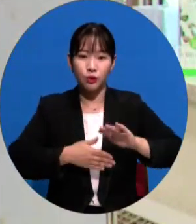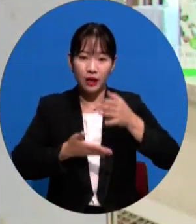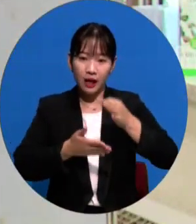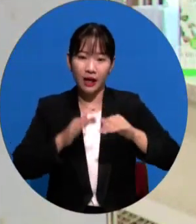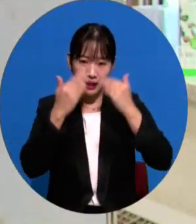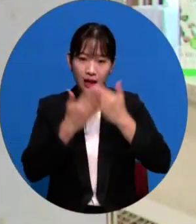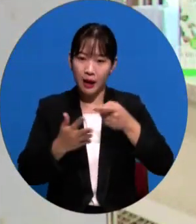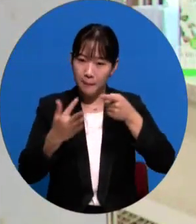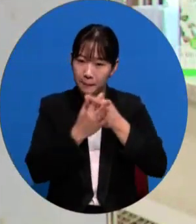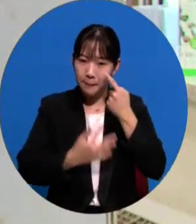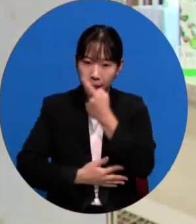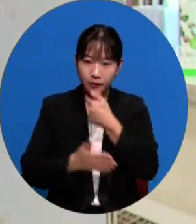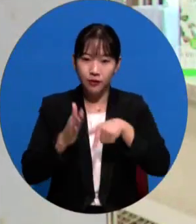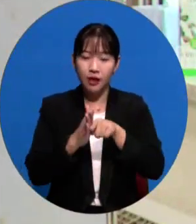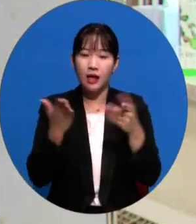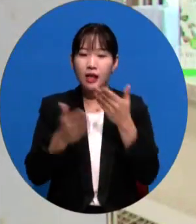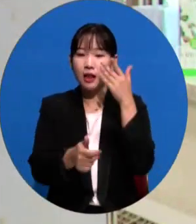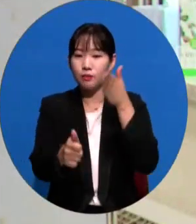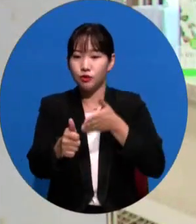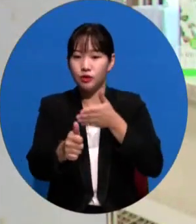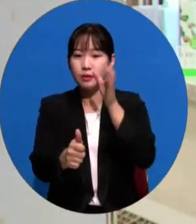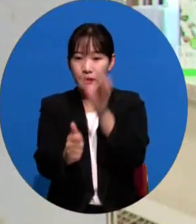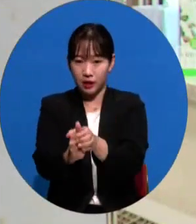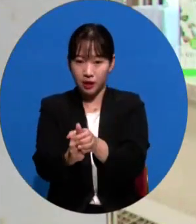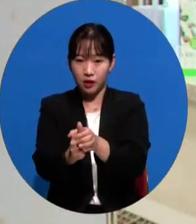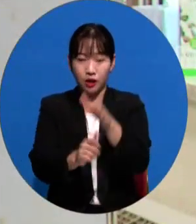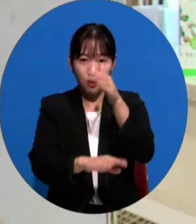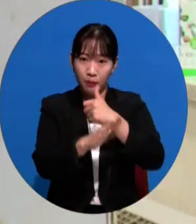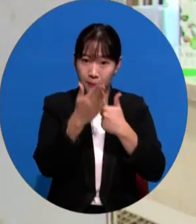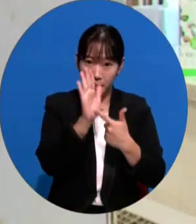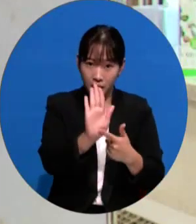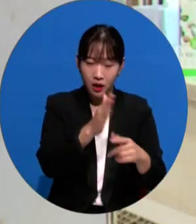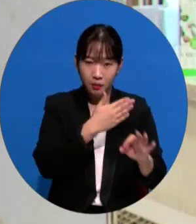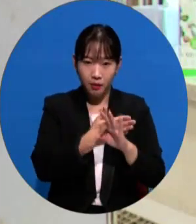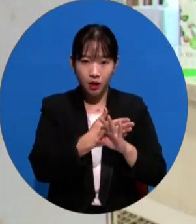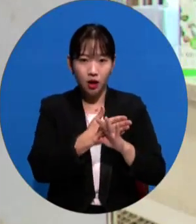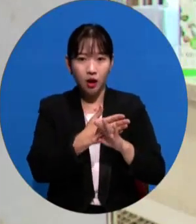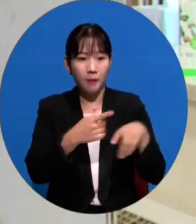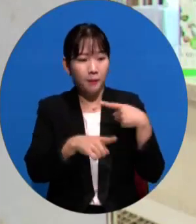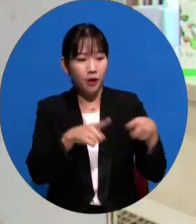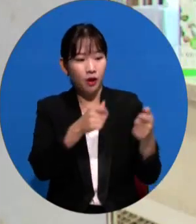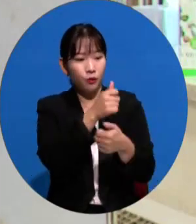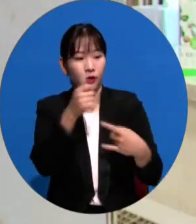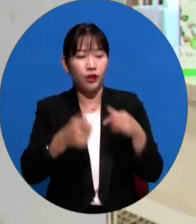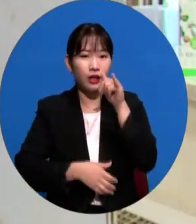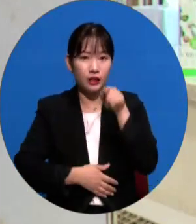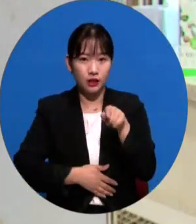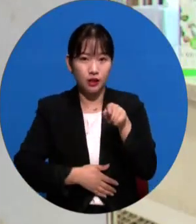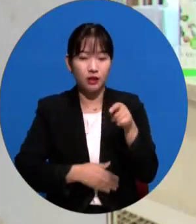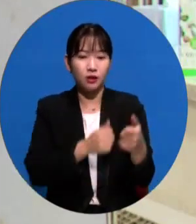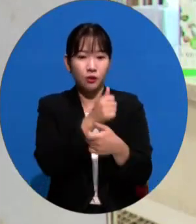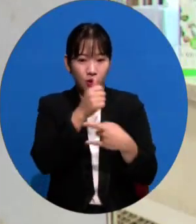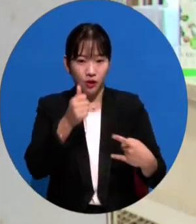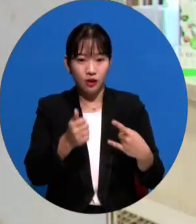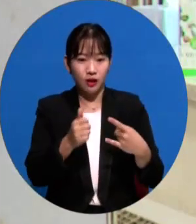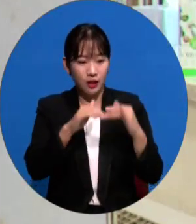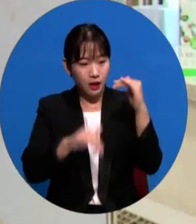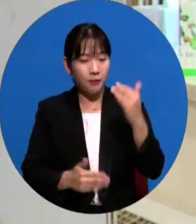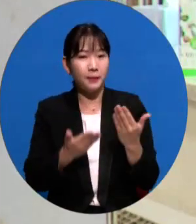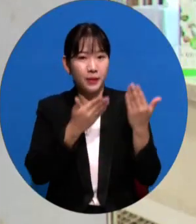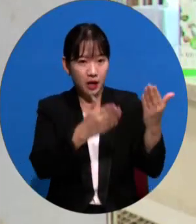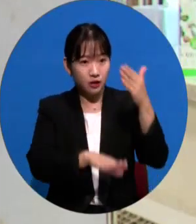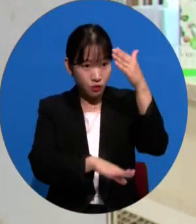파악하기 위해서 용역을 발주한 상태고요. 결과가 나오게 되면 그 재정심의위원회라는 위원회가 있습니다. 거기다가 안건을